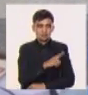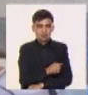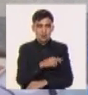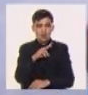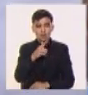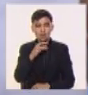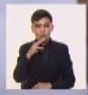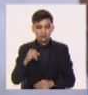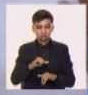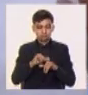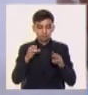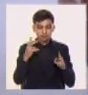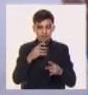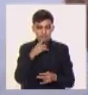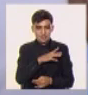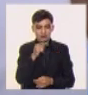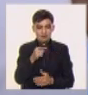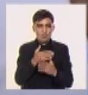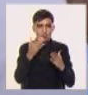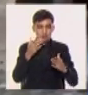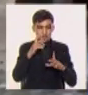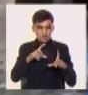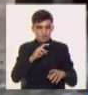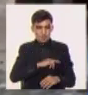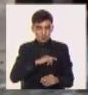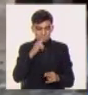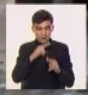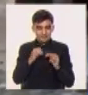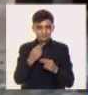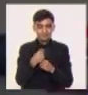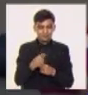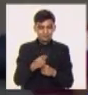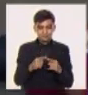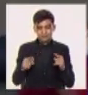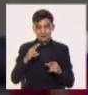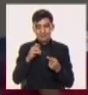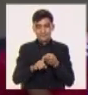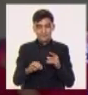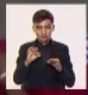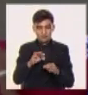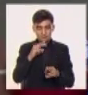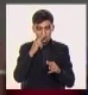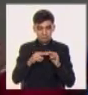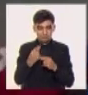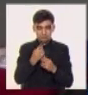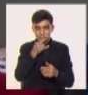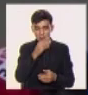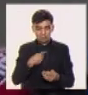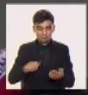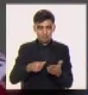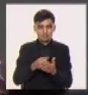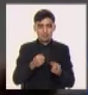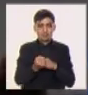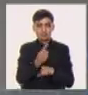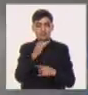льготы. Тысячи человек потеряли работу и лишились возможности лечиться в период распространения коронавируса. Профсоюз заявил, что два